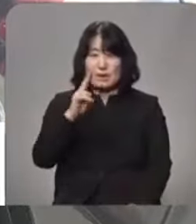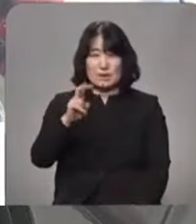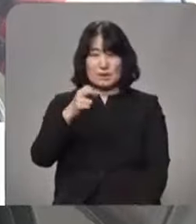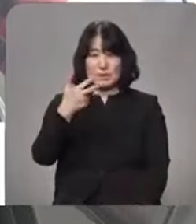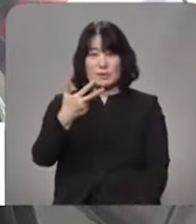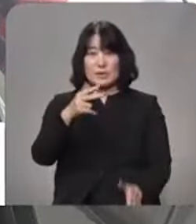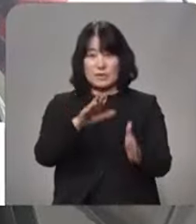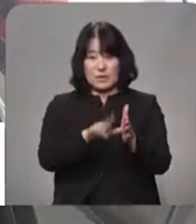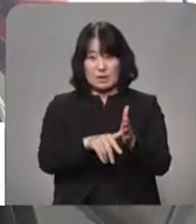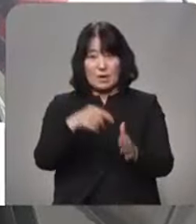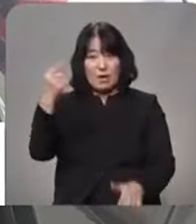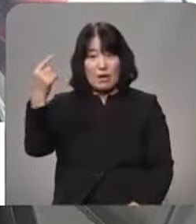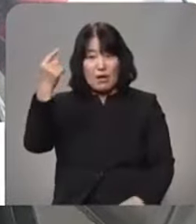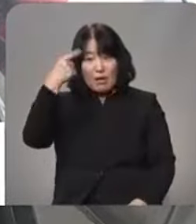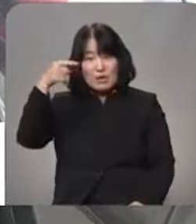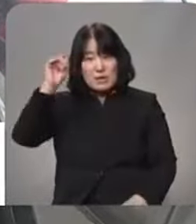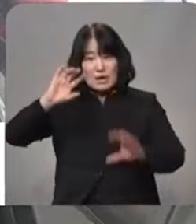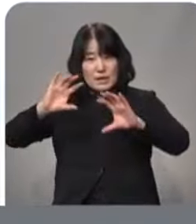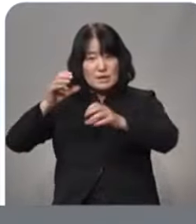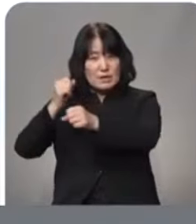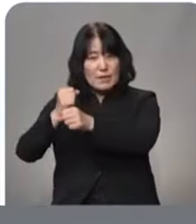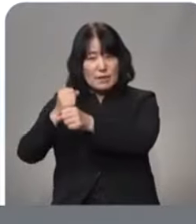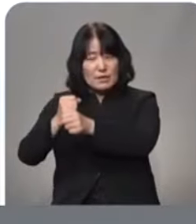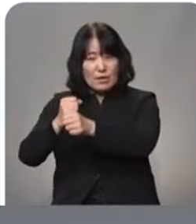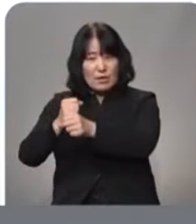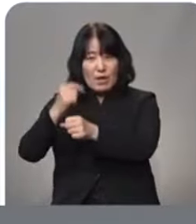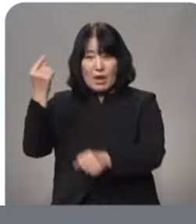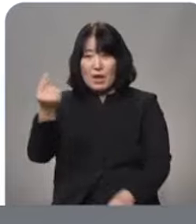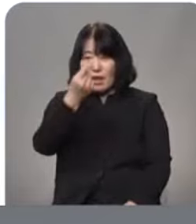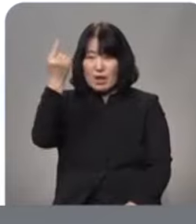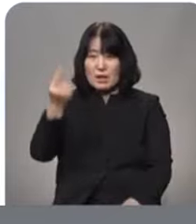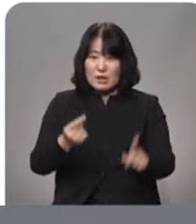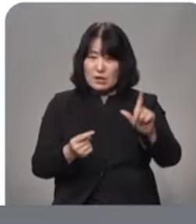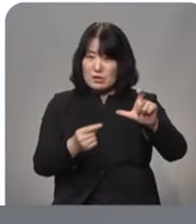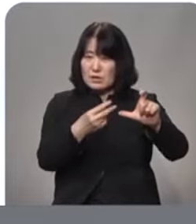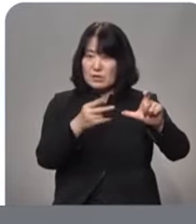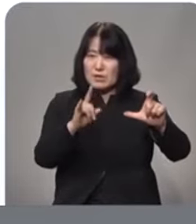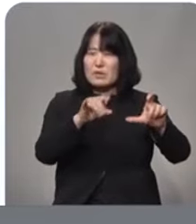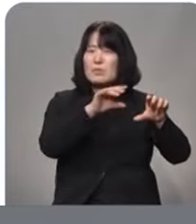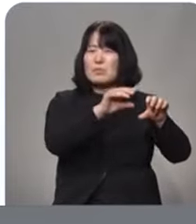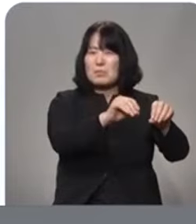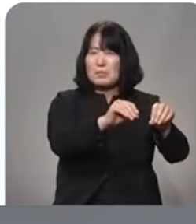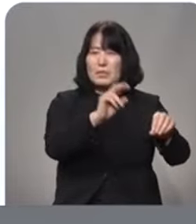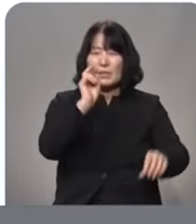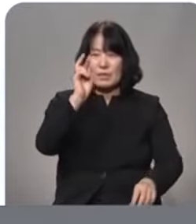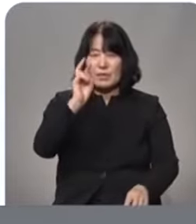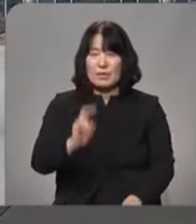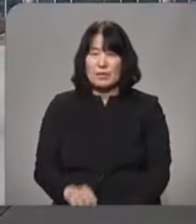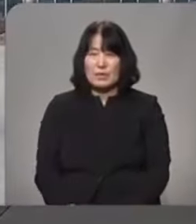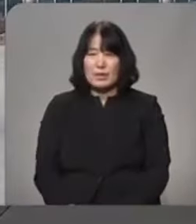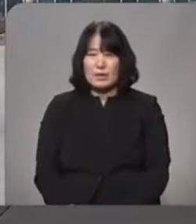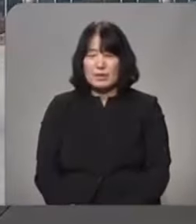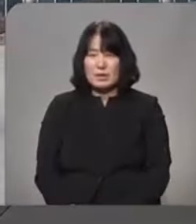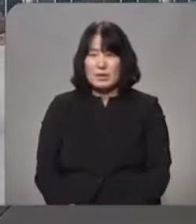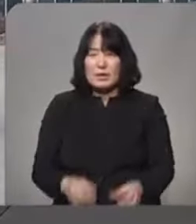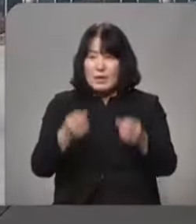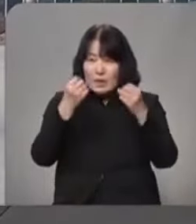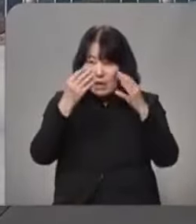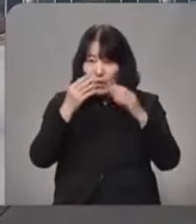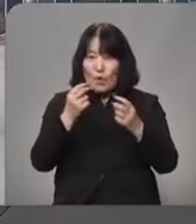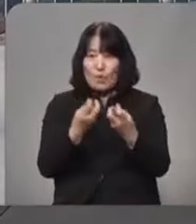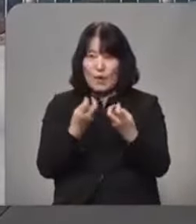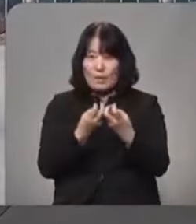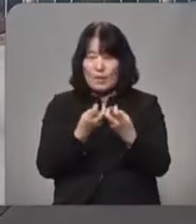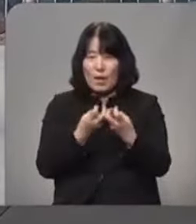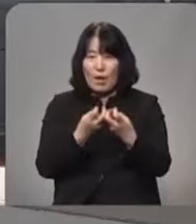2027년에는 러시아제 헬기 15대가 운항하지 못할 것으로 예상합니다. 운항 중단 사태에 대비해 추진한 헬기 임차